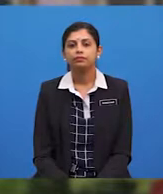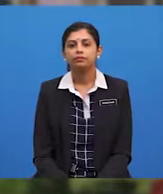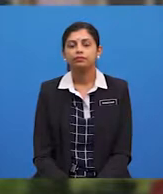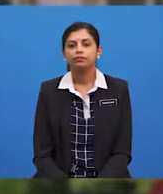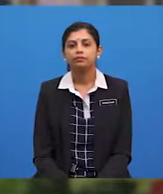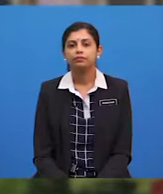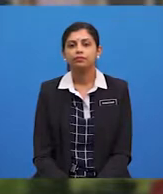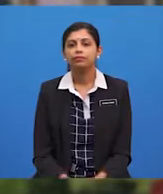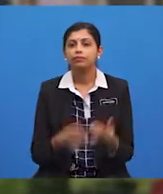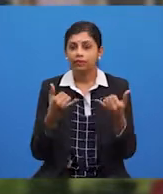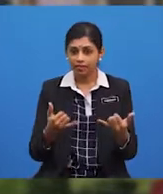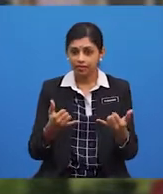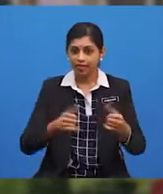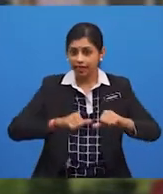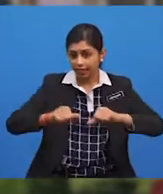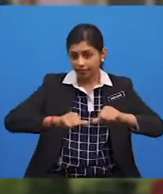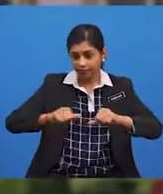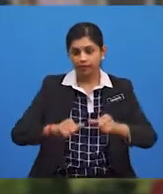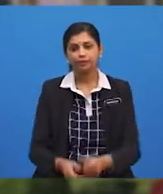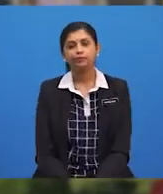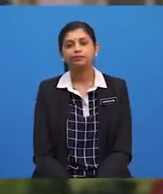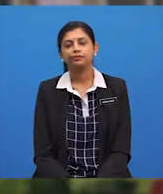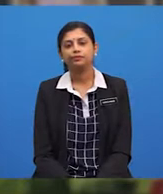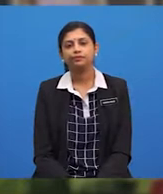segmen aktiviti pengukuhan pula.